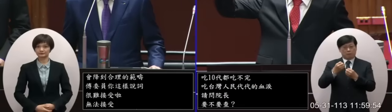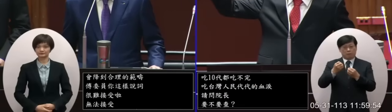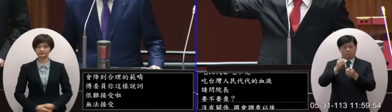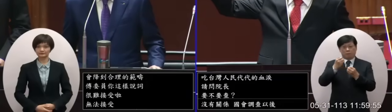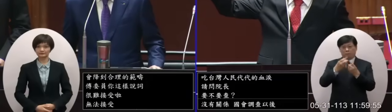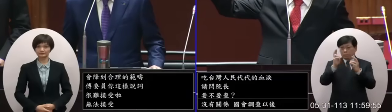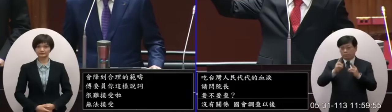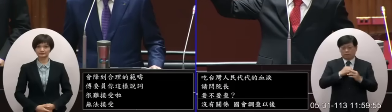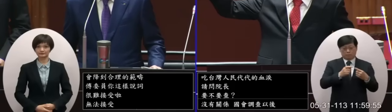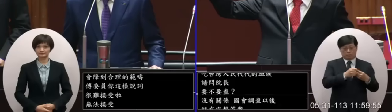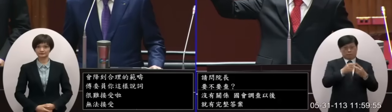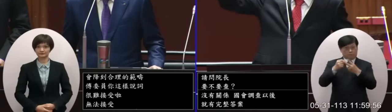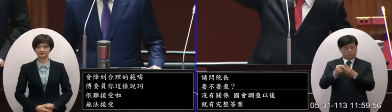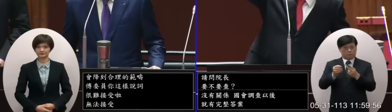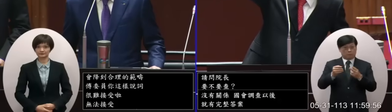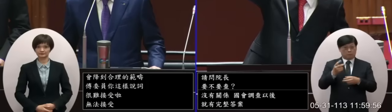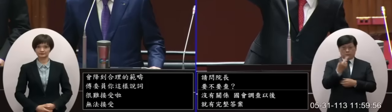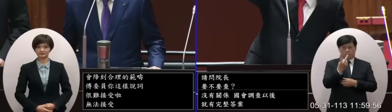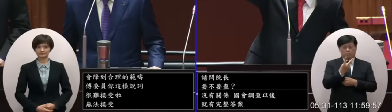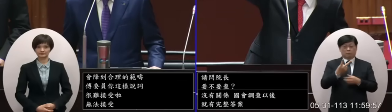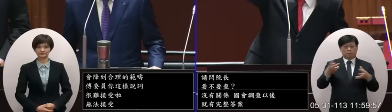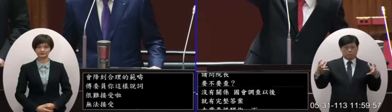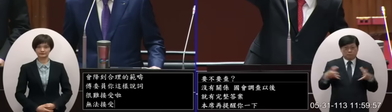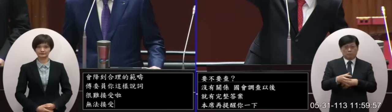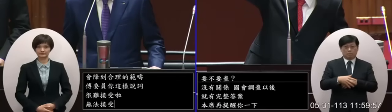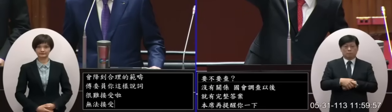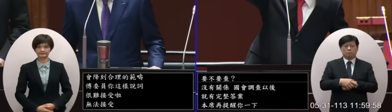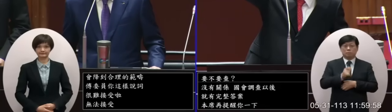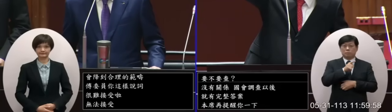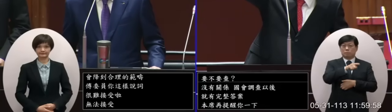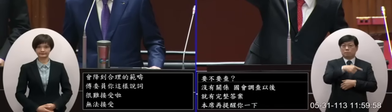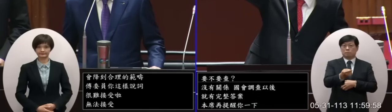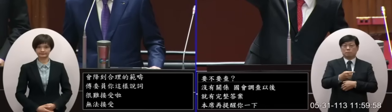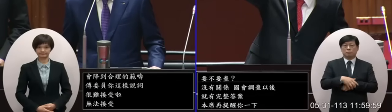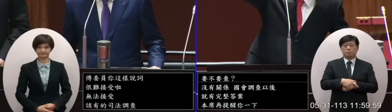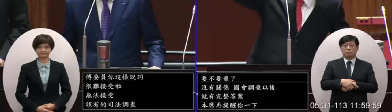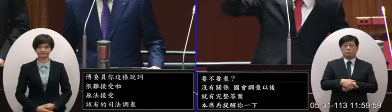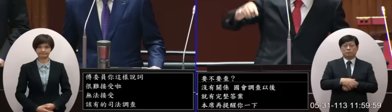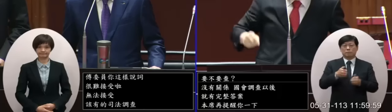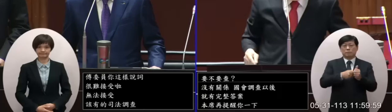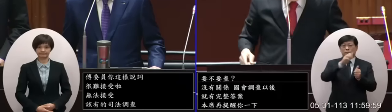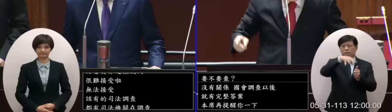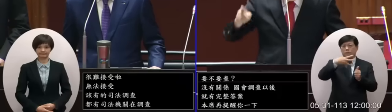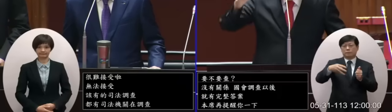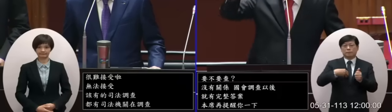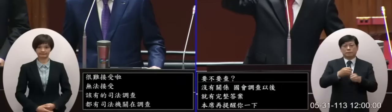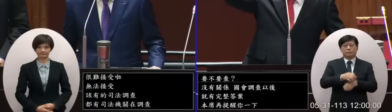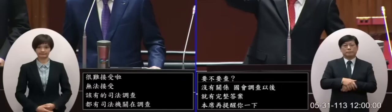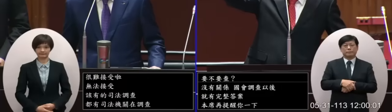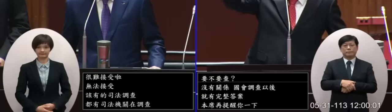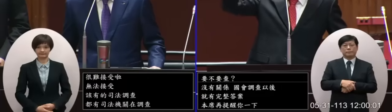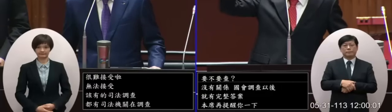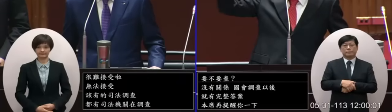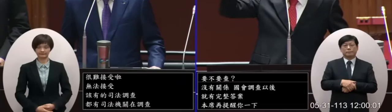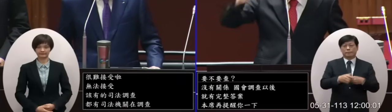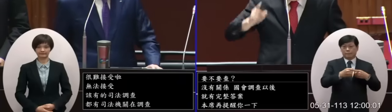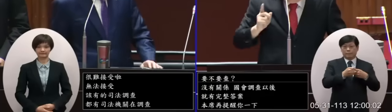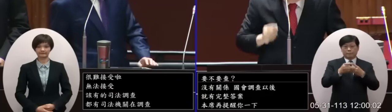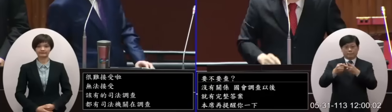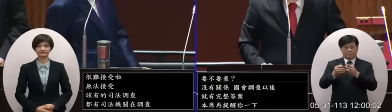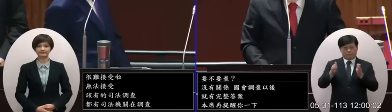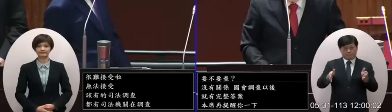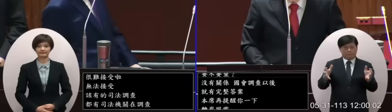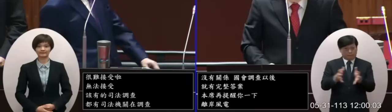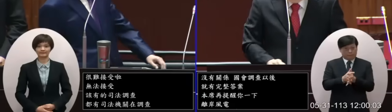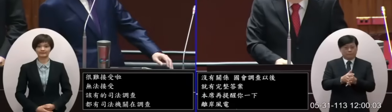段加起来，这个镜头给我换那个附表，好吧？好，第一阶段、第二阶段